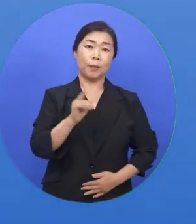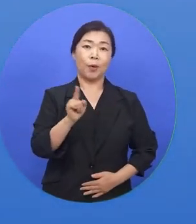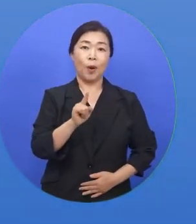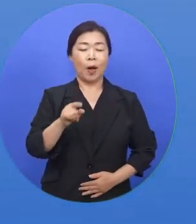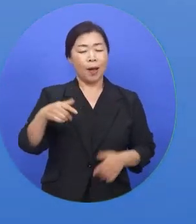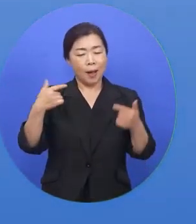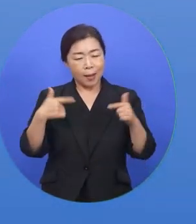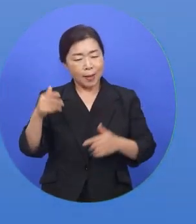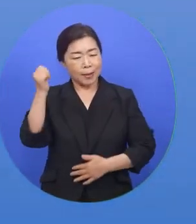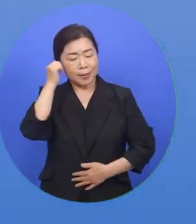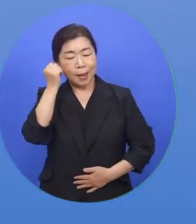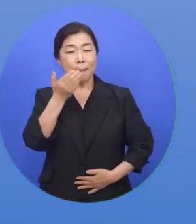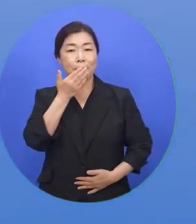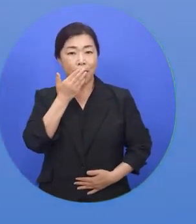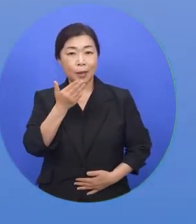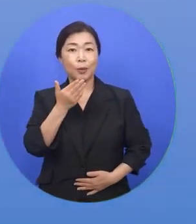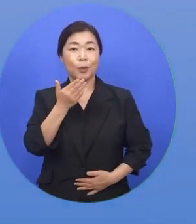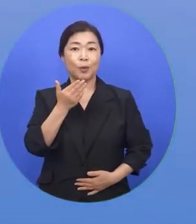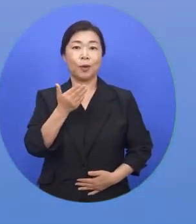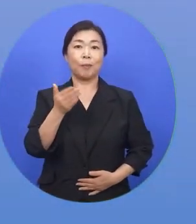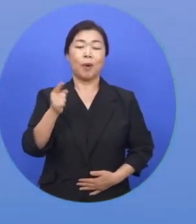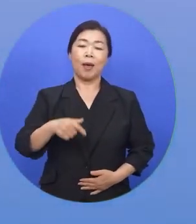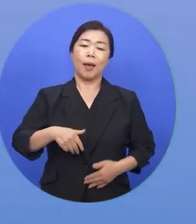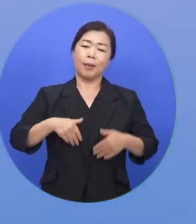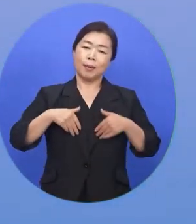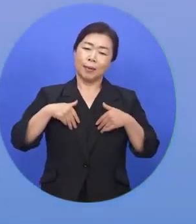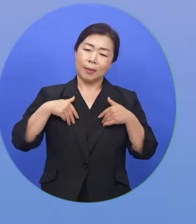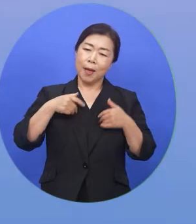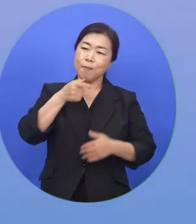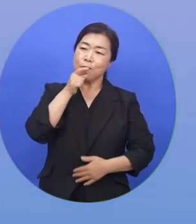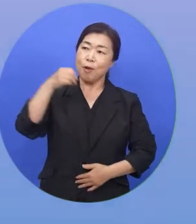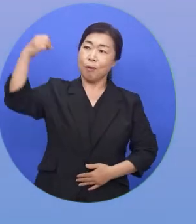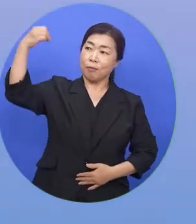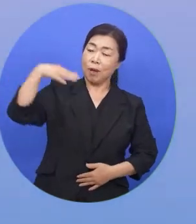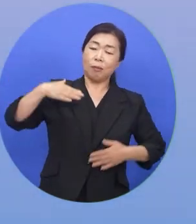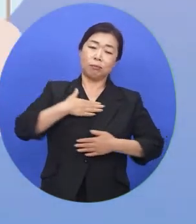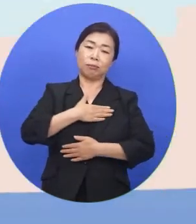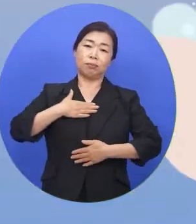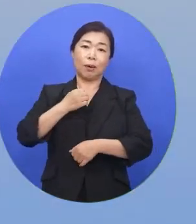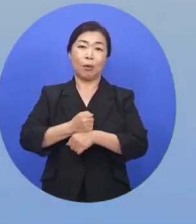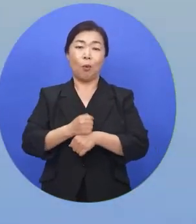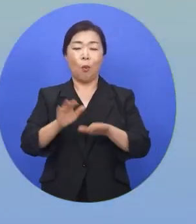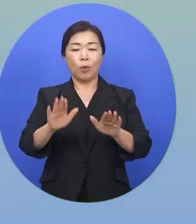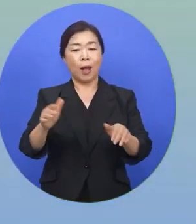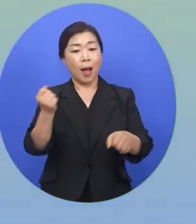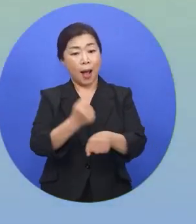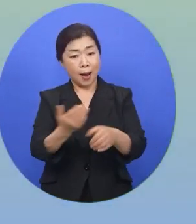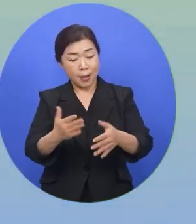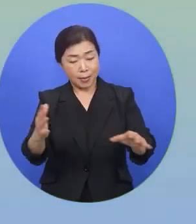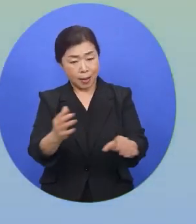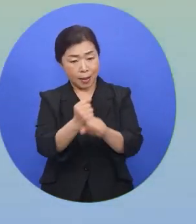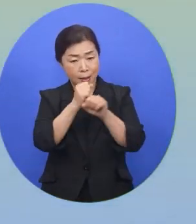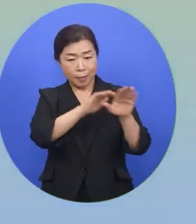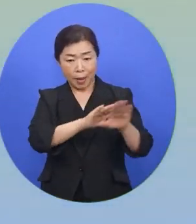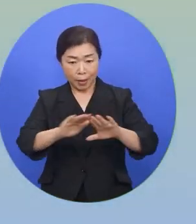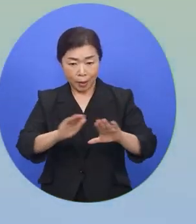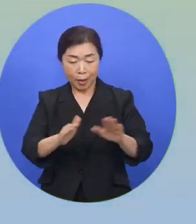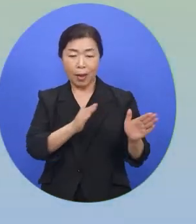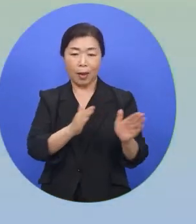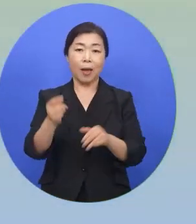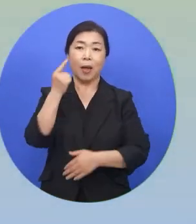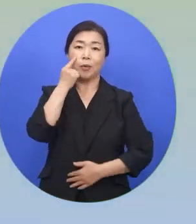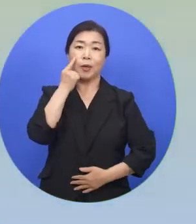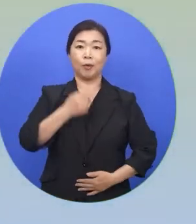전부터는 언제든지 잠들 수 있도록 미온수로 샤워를 하고 오늘의 할 일을 마무리해